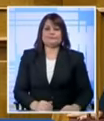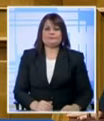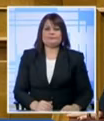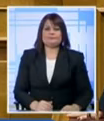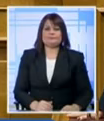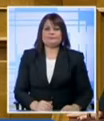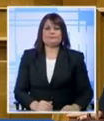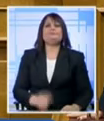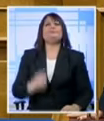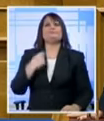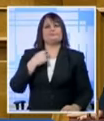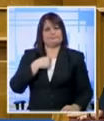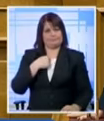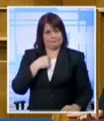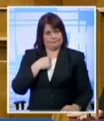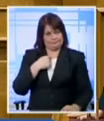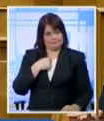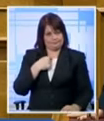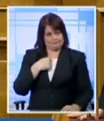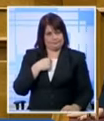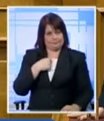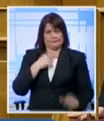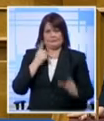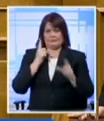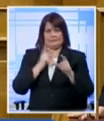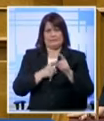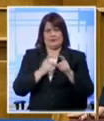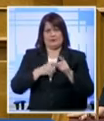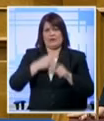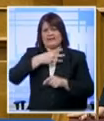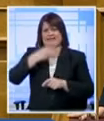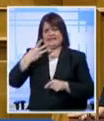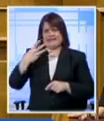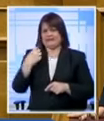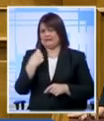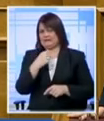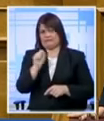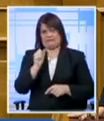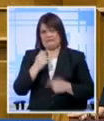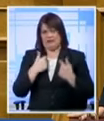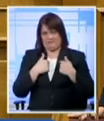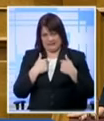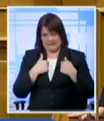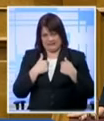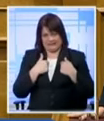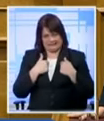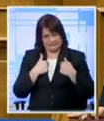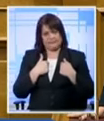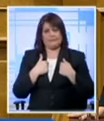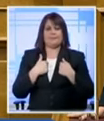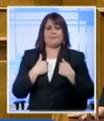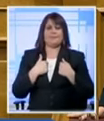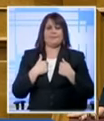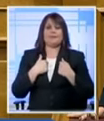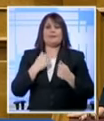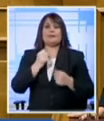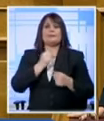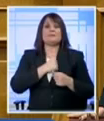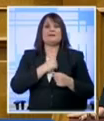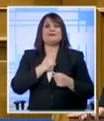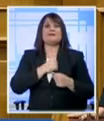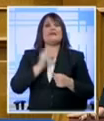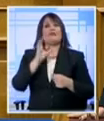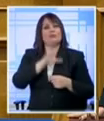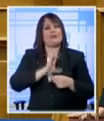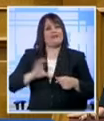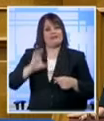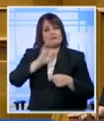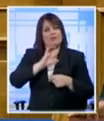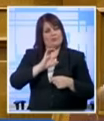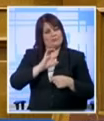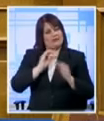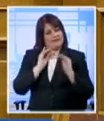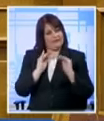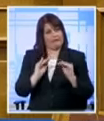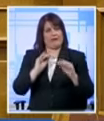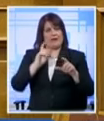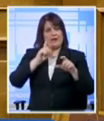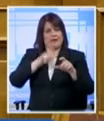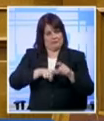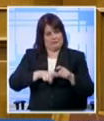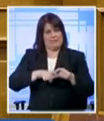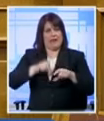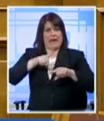είναι ότι εμείς, σε αντίθεση με το ΚΚΕ και το ΣΥΡΙΖΑ, οι οποίοι πιστεύουμε στην ευρωπαϊκή προοπτική της χώρας, πρέπει